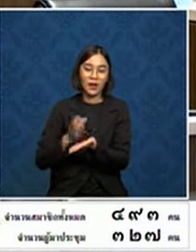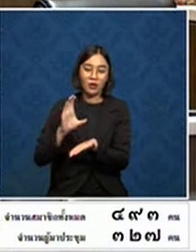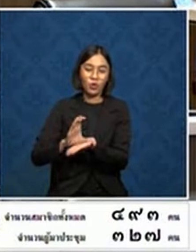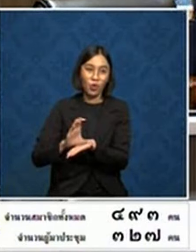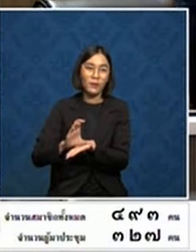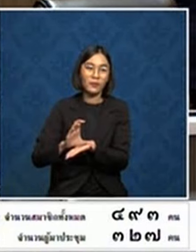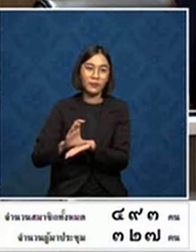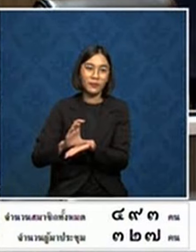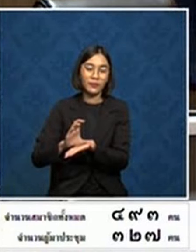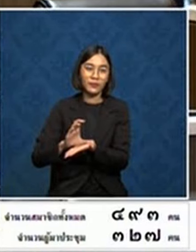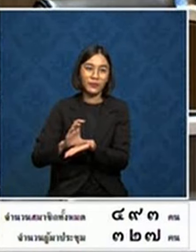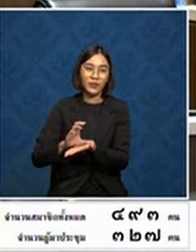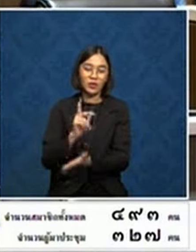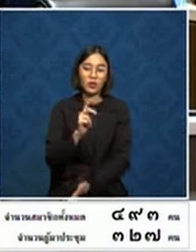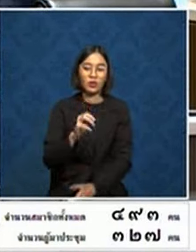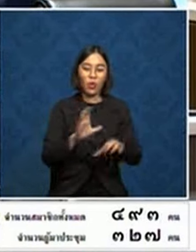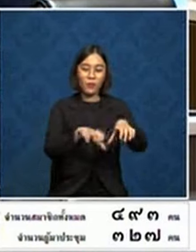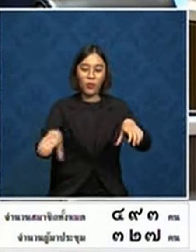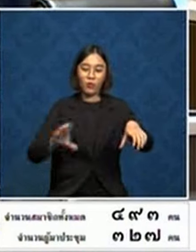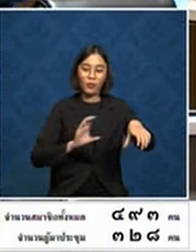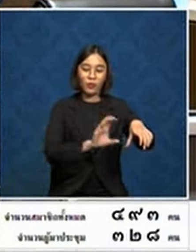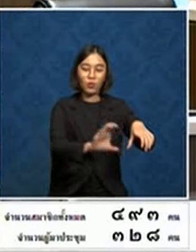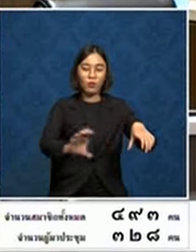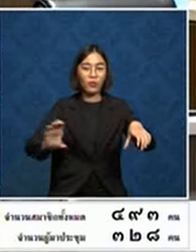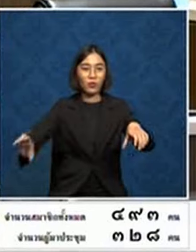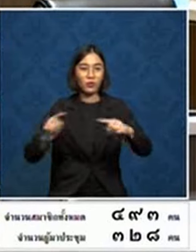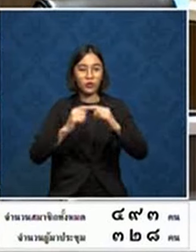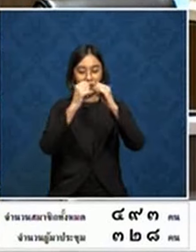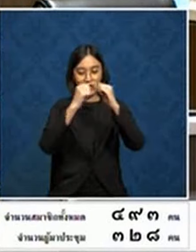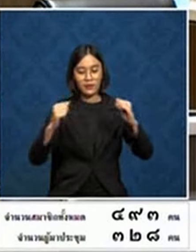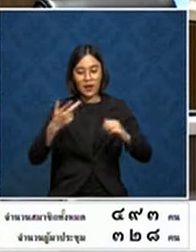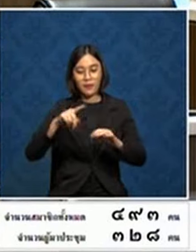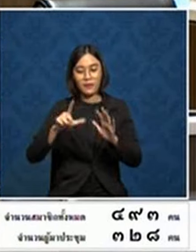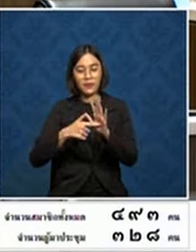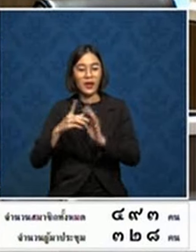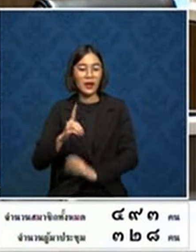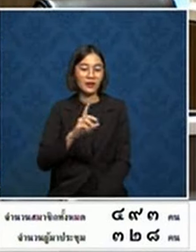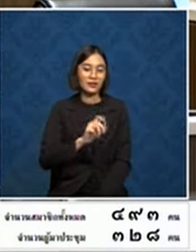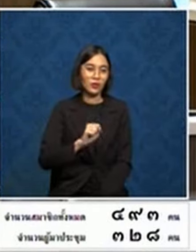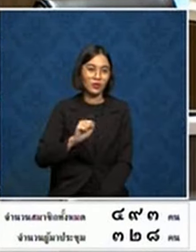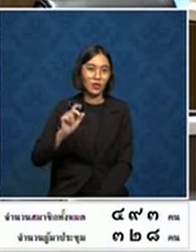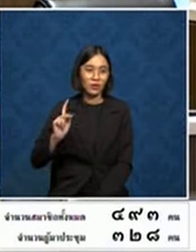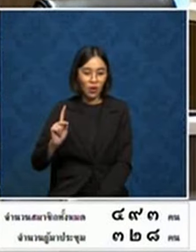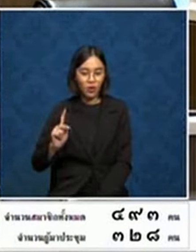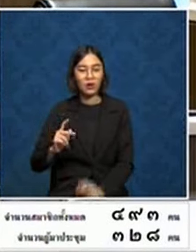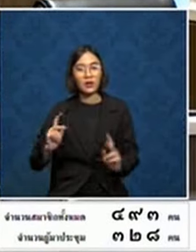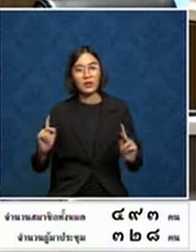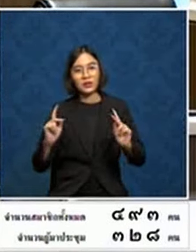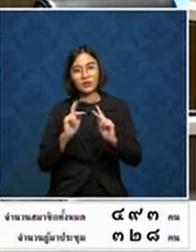ไปตามกรมต่างๆเยอะแยะไปหมดตั้งแต่สำนักปลัดกระทรวงสสกกระทรวงส่งเสริมสหก